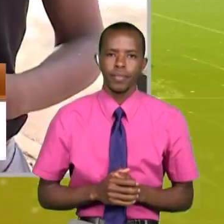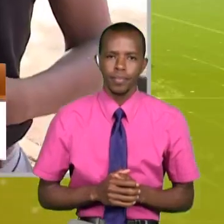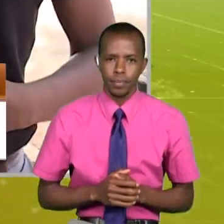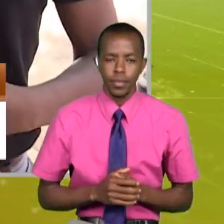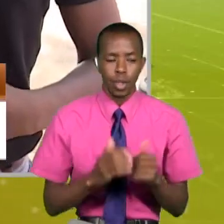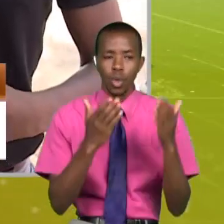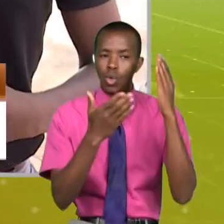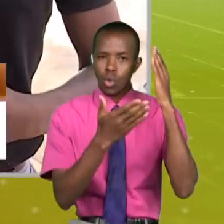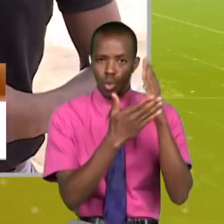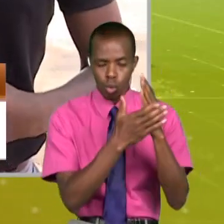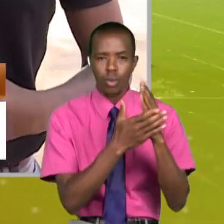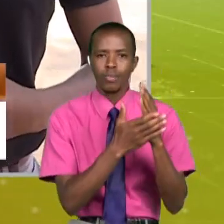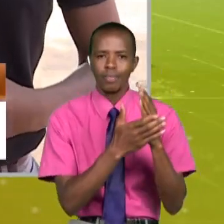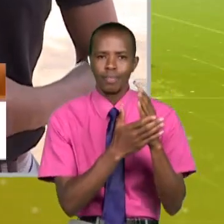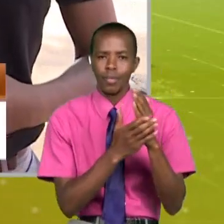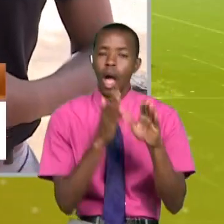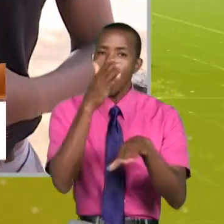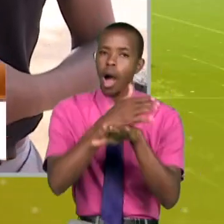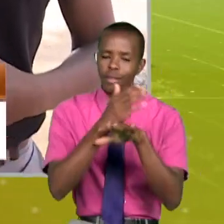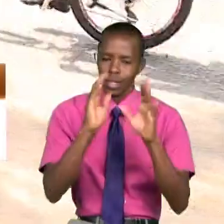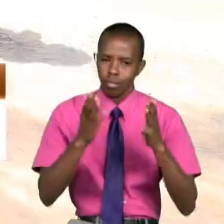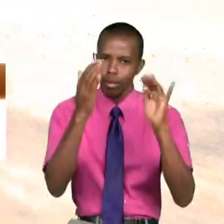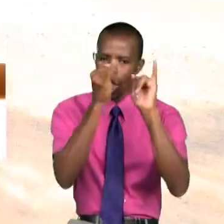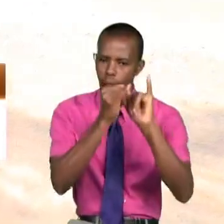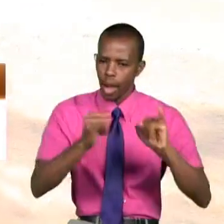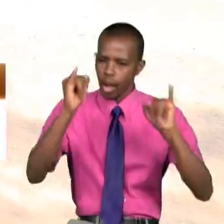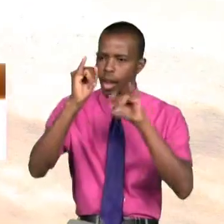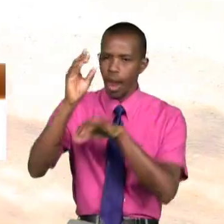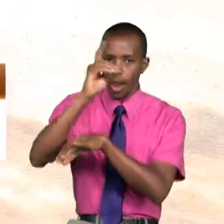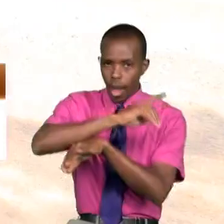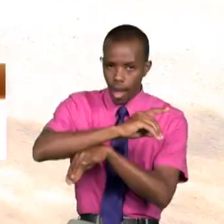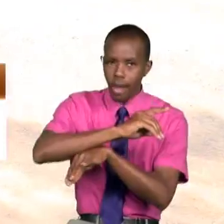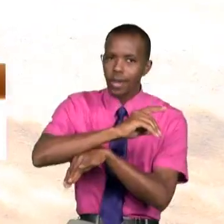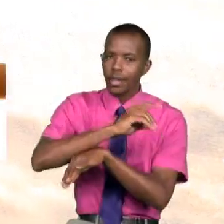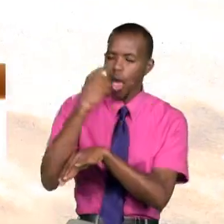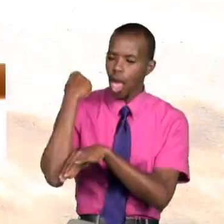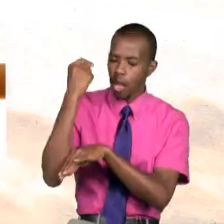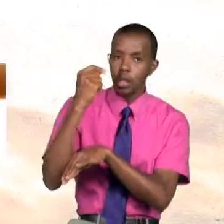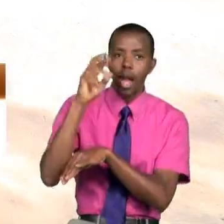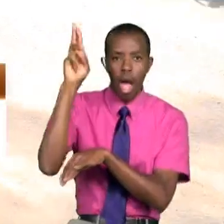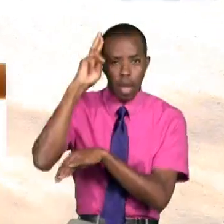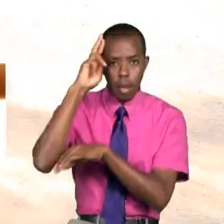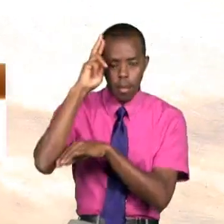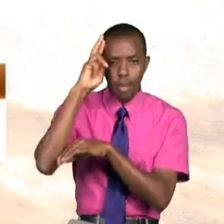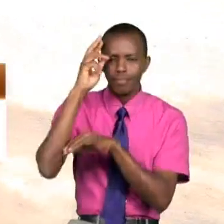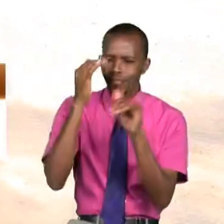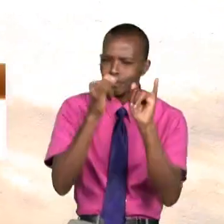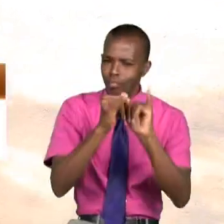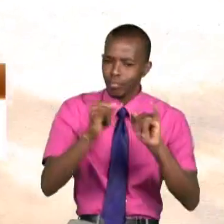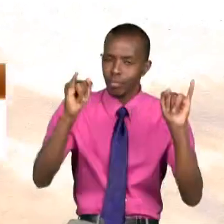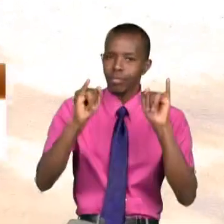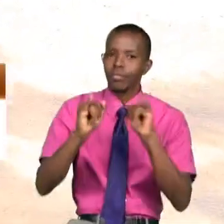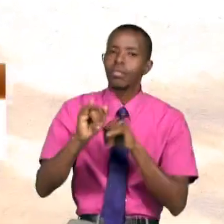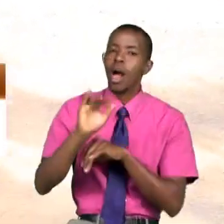Na ni kweli kwamba baada ya maadhimisho ya siku ya Madaraka pale jana, na ikumbukwe kwamba ni Madaraka ya